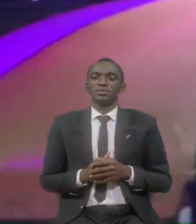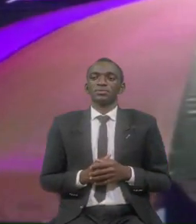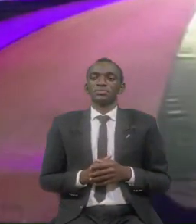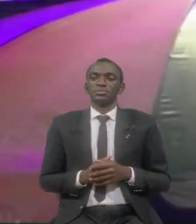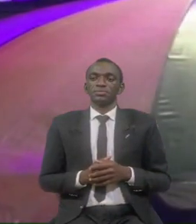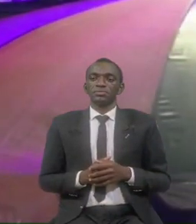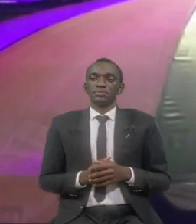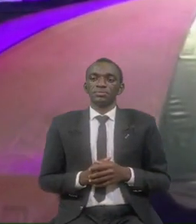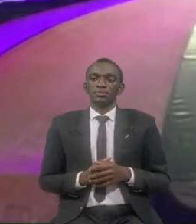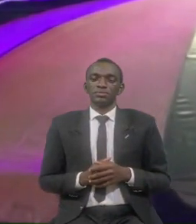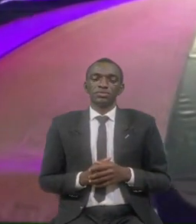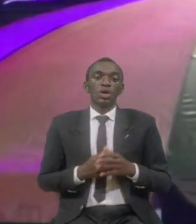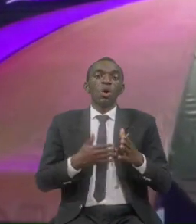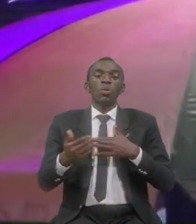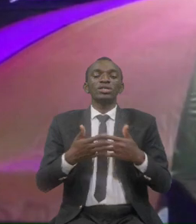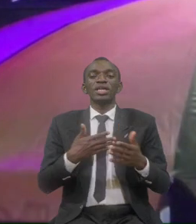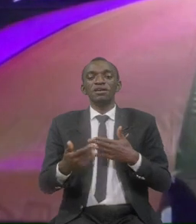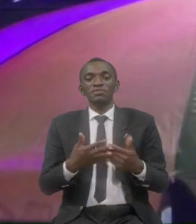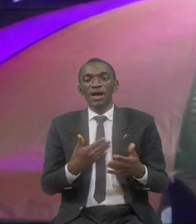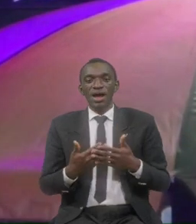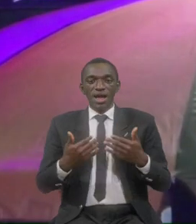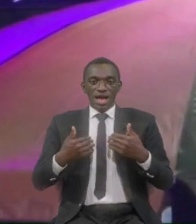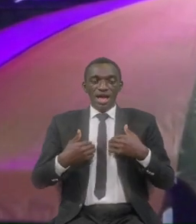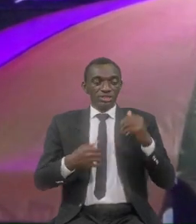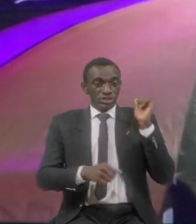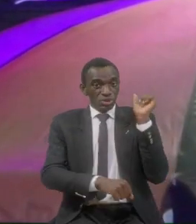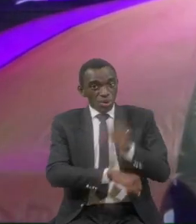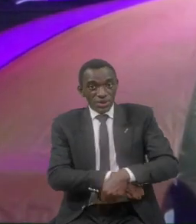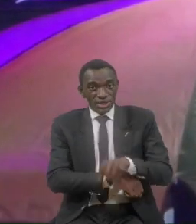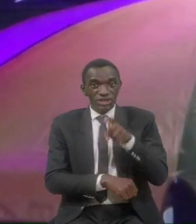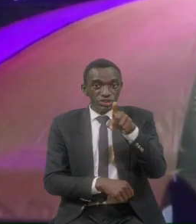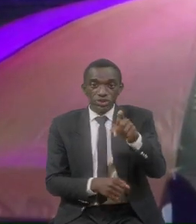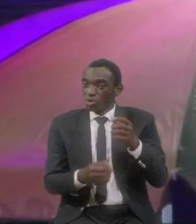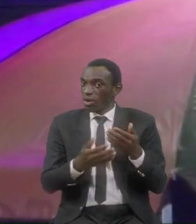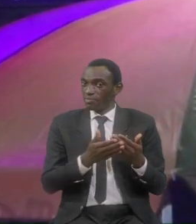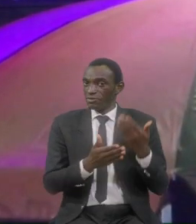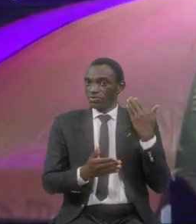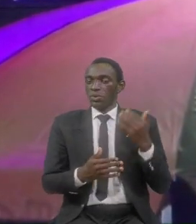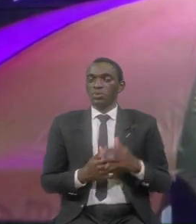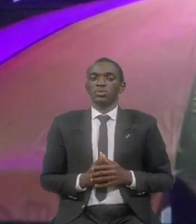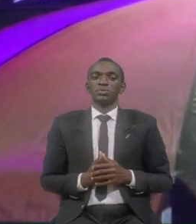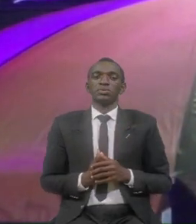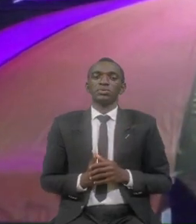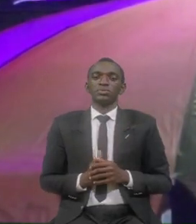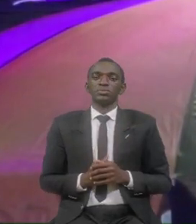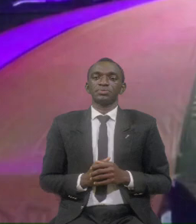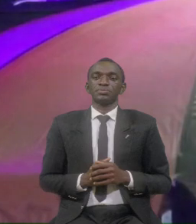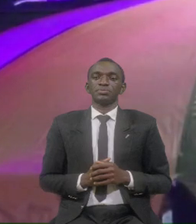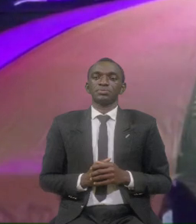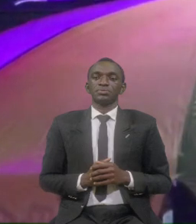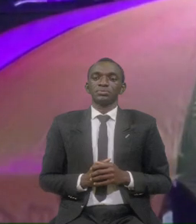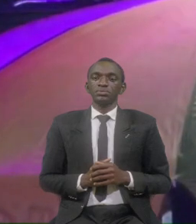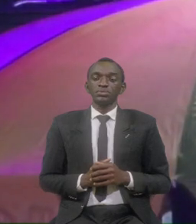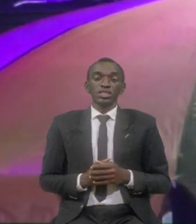kinabuhi. Whatever has prevailed on you. Ang tanan nga na napildihan nimo sa una. The